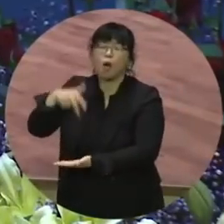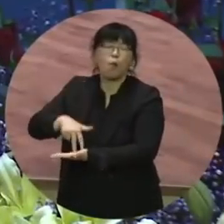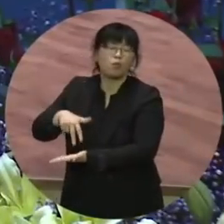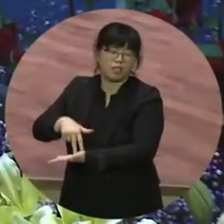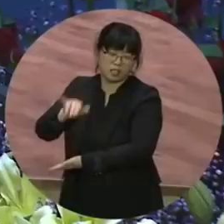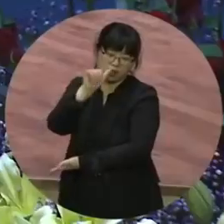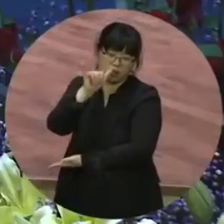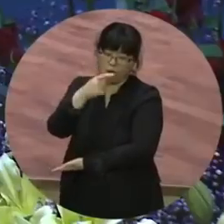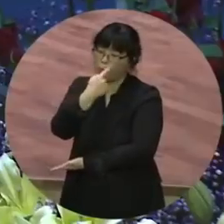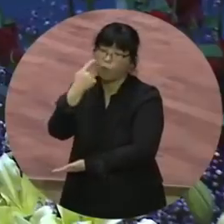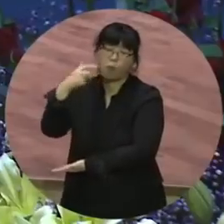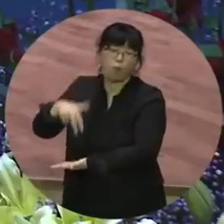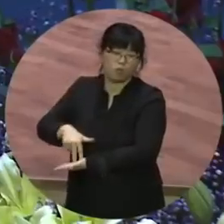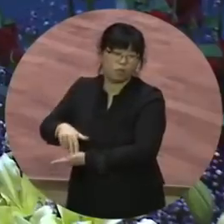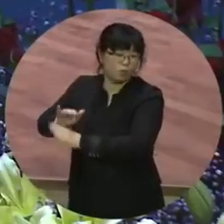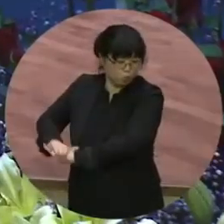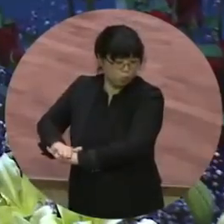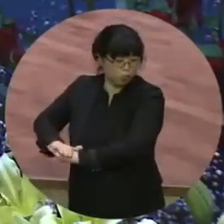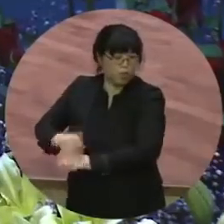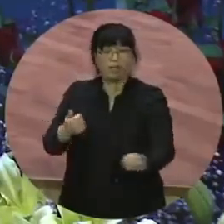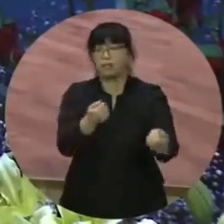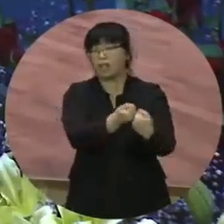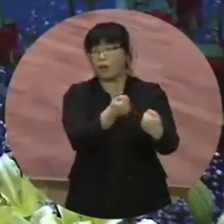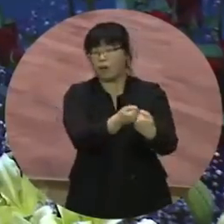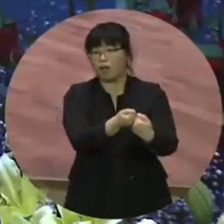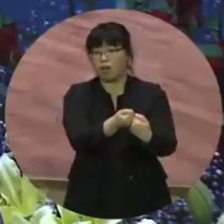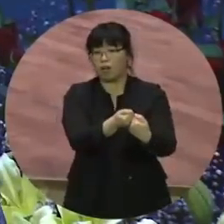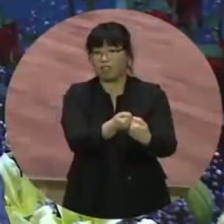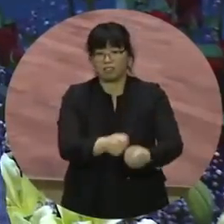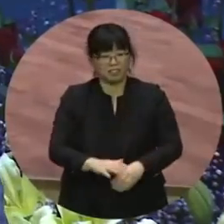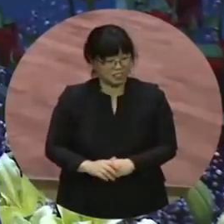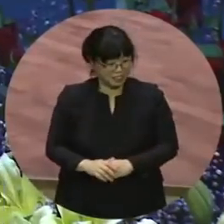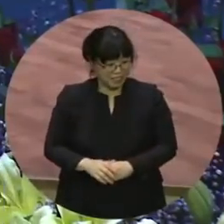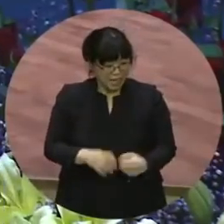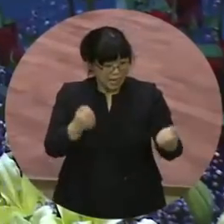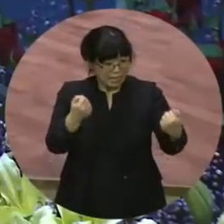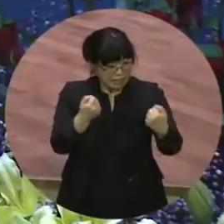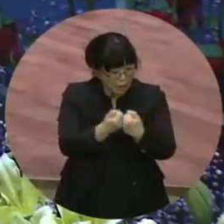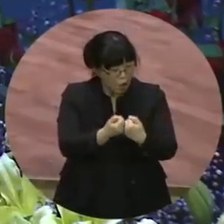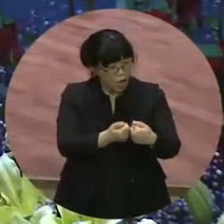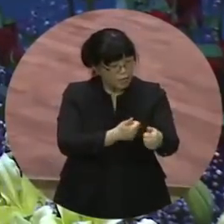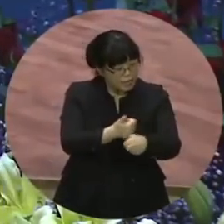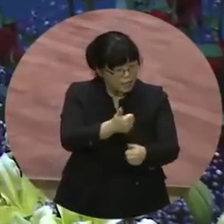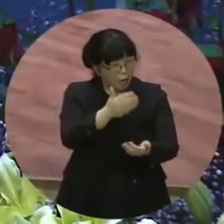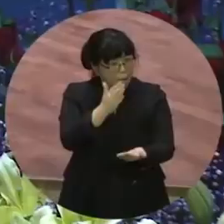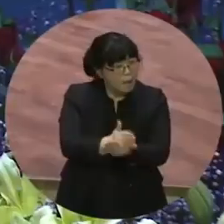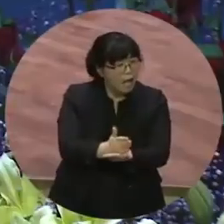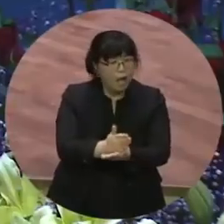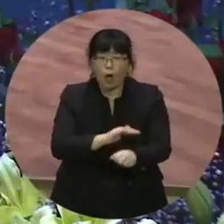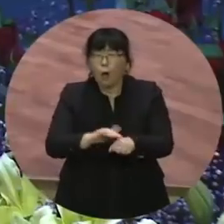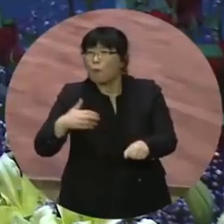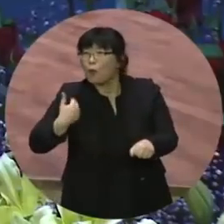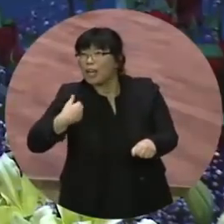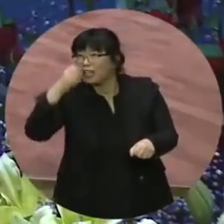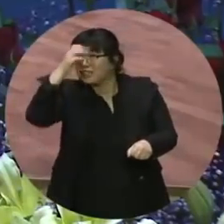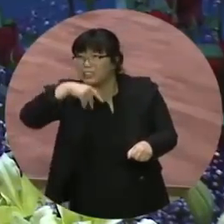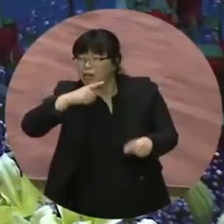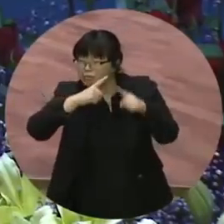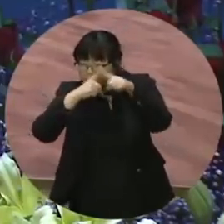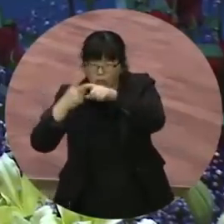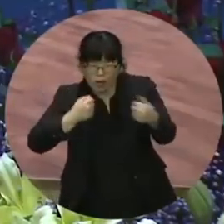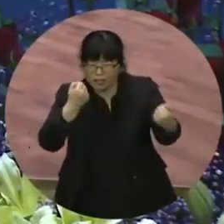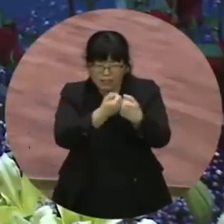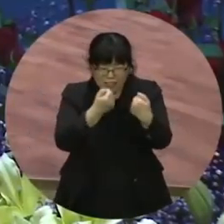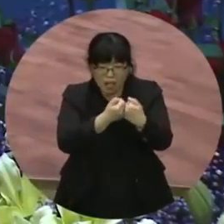우리 믿는 사람이에요. 싸우기 전에 이미 이겨난 거예요. 빅토리 비포 파이트 이겨놓고 싸우는 거예요. 이런 안정된